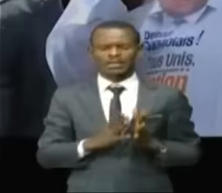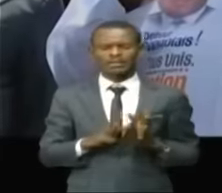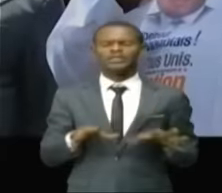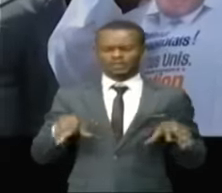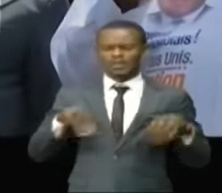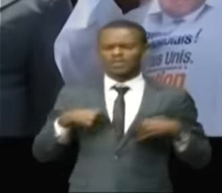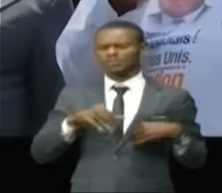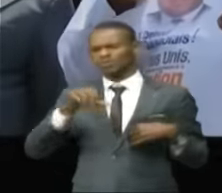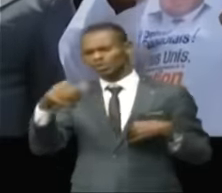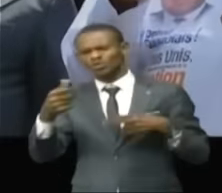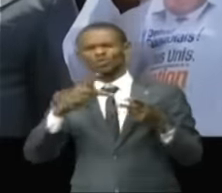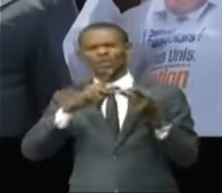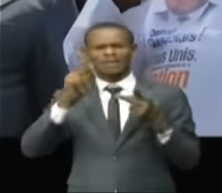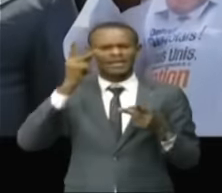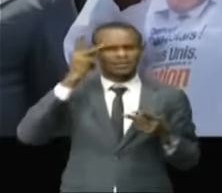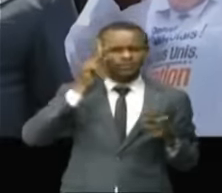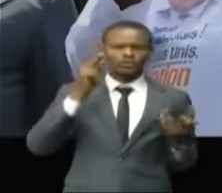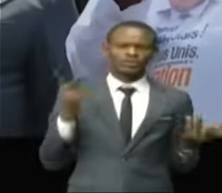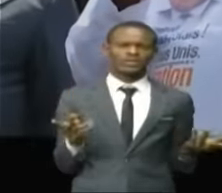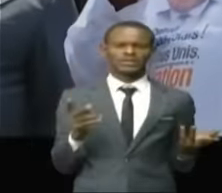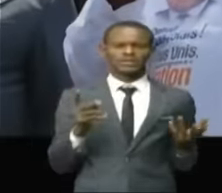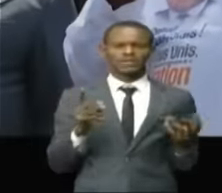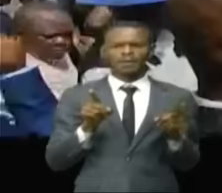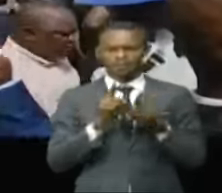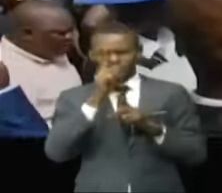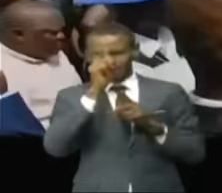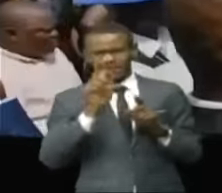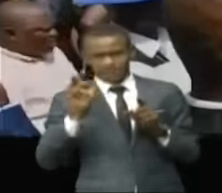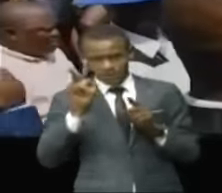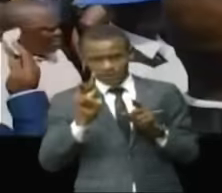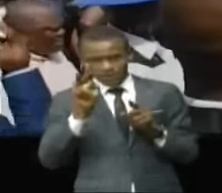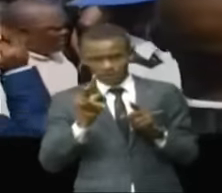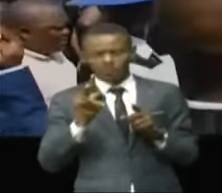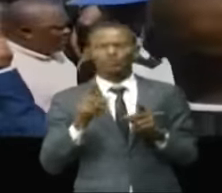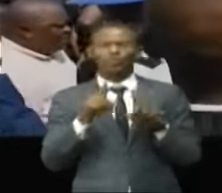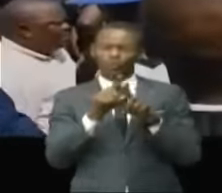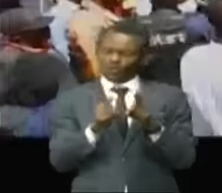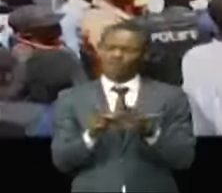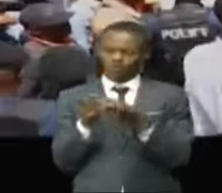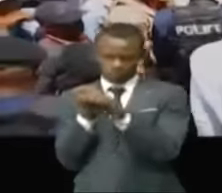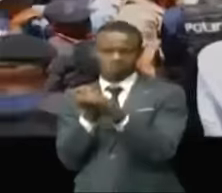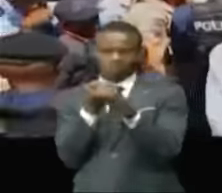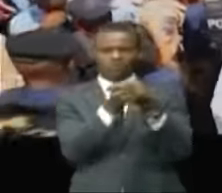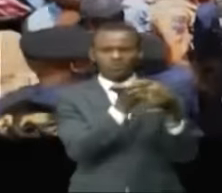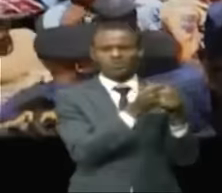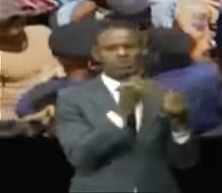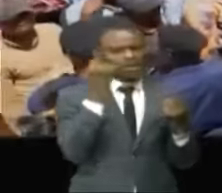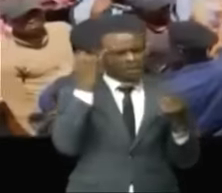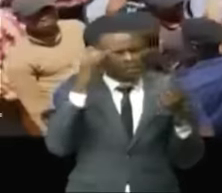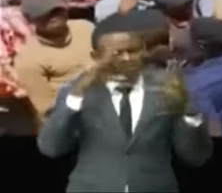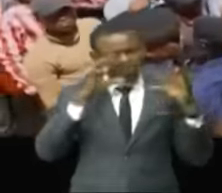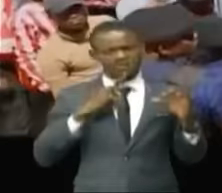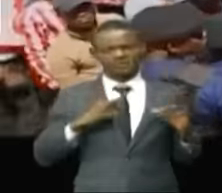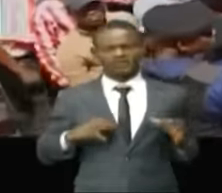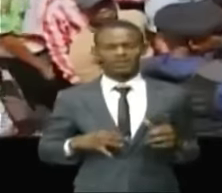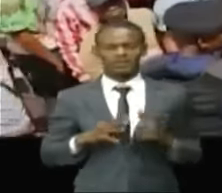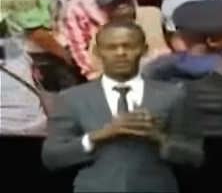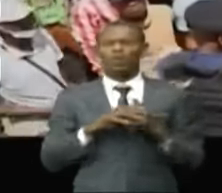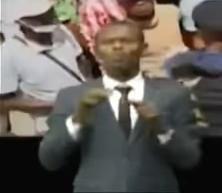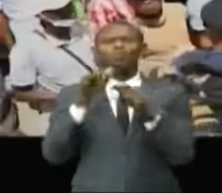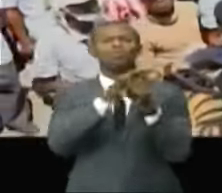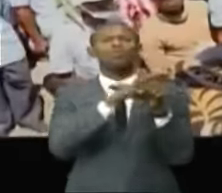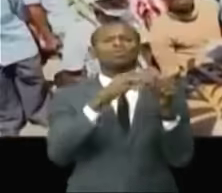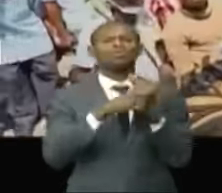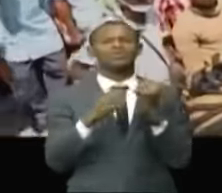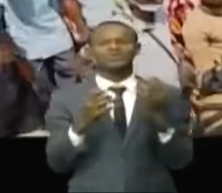a toujours été un modèle à suivre en matière politique. À ceux qui prennent le chaos à quelques jours de l'ouverture de la campagne électorale, le secrétaire